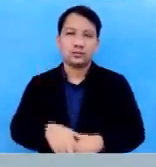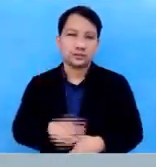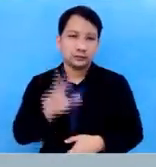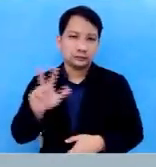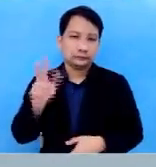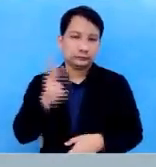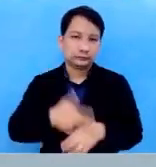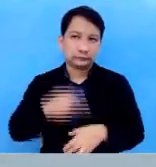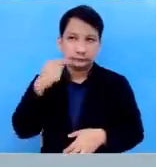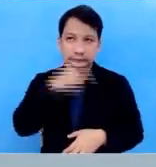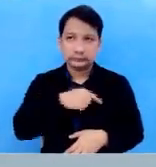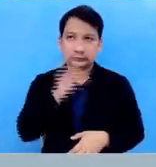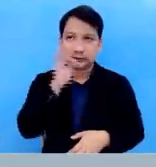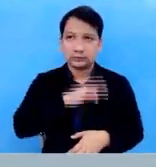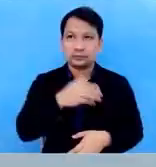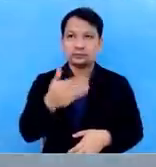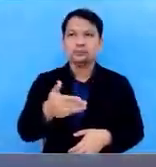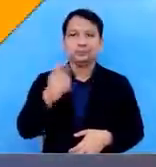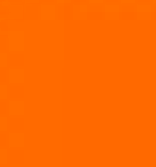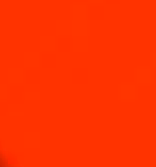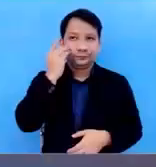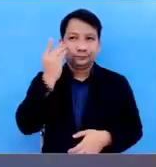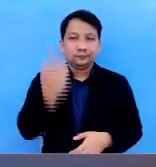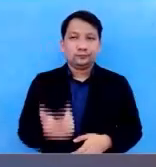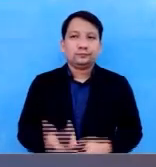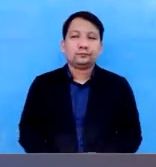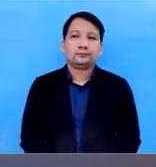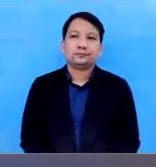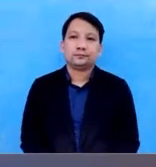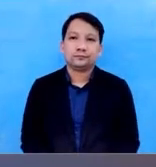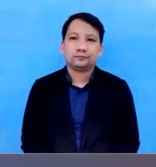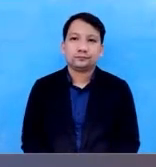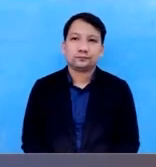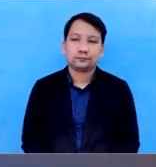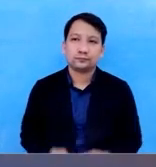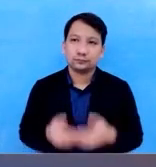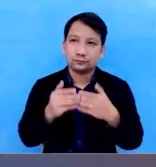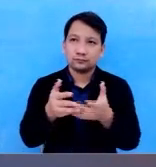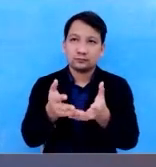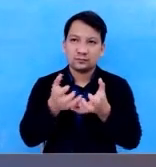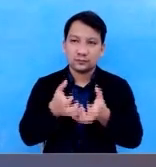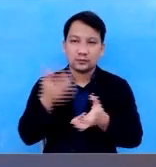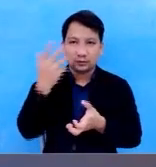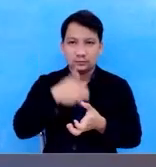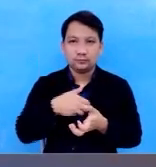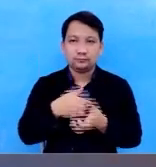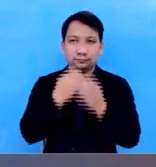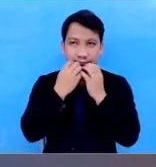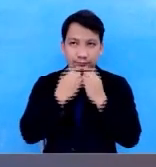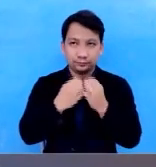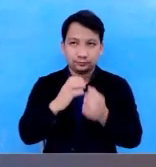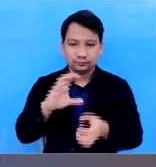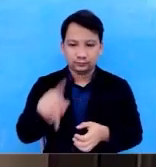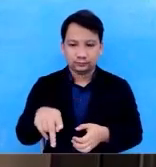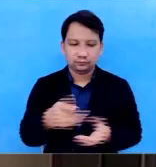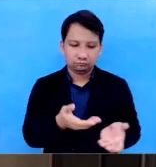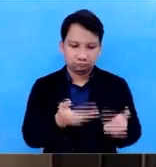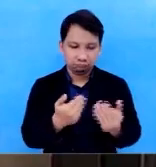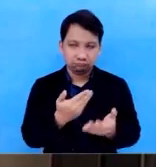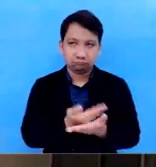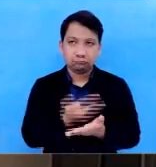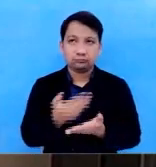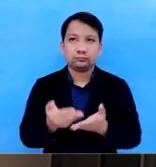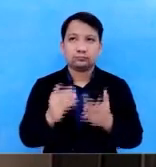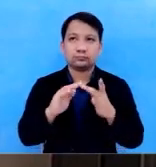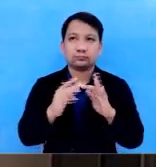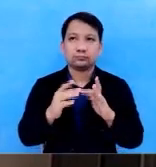Nasa front line ng balitang yan si Gary De Leon. Sa kagustuhan magkaroon ng magara pero murang cellphone, nainganyang bumili sa online buy